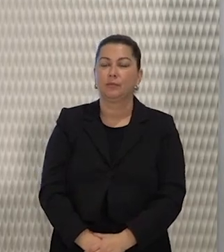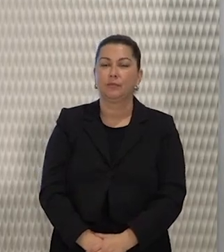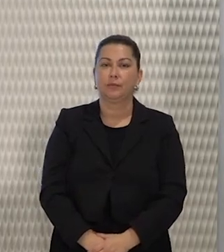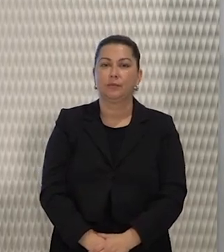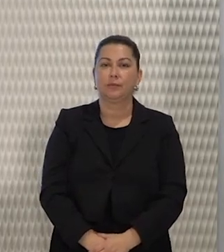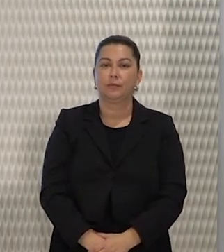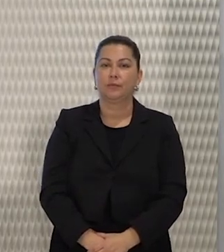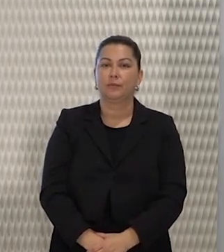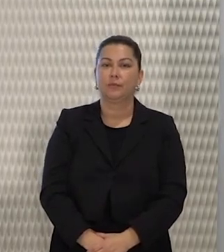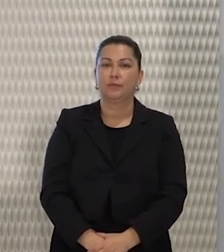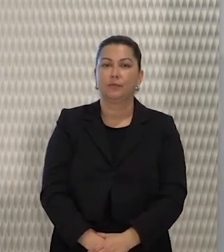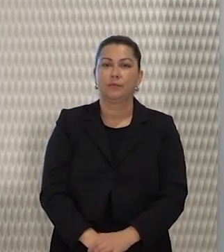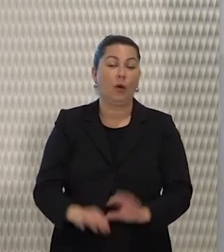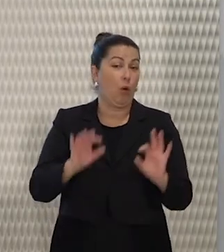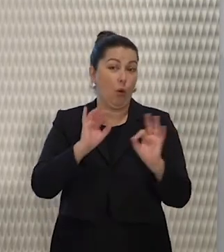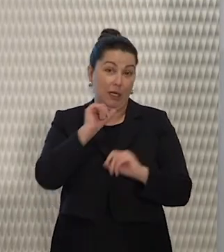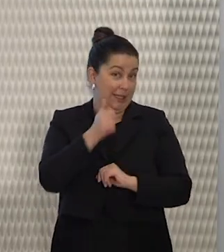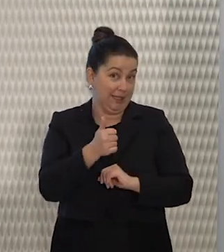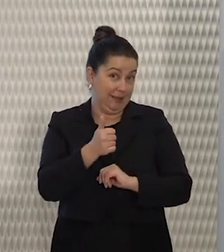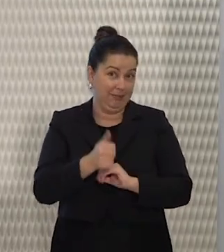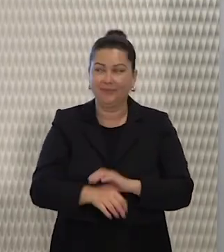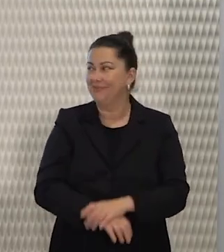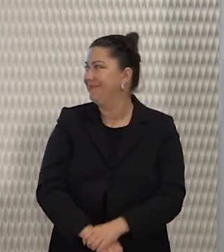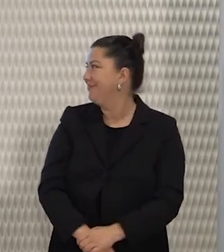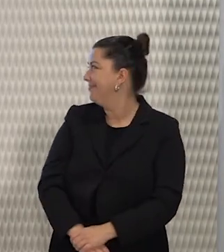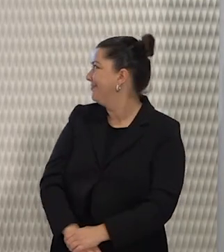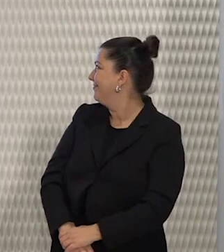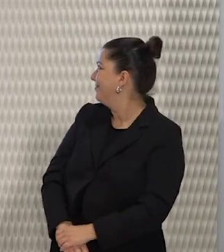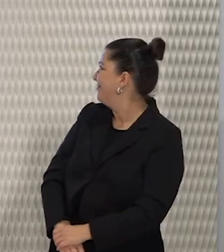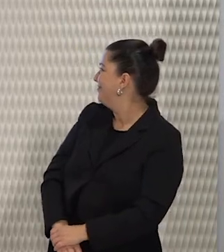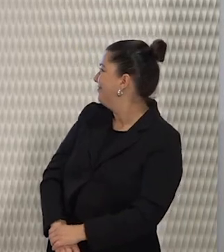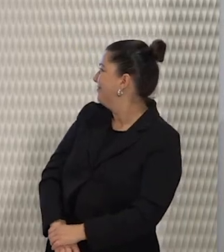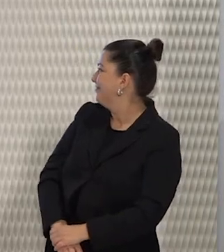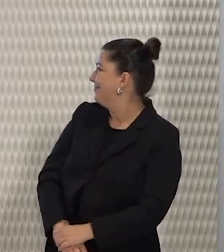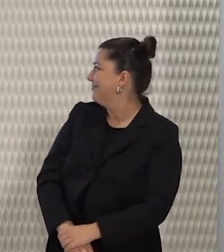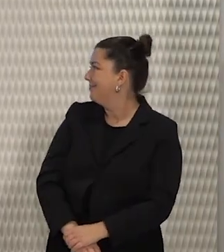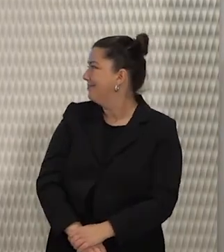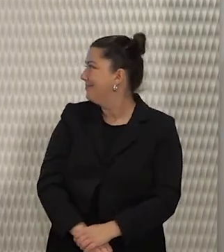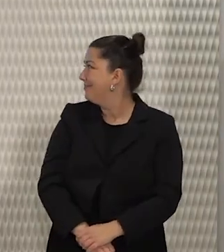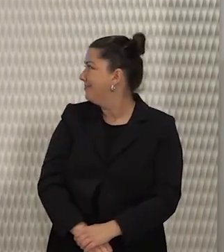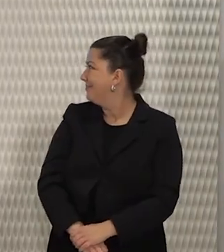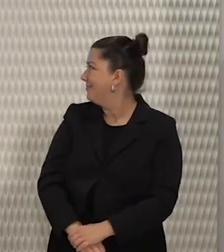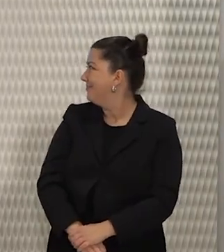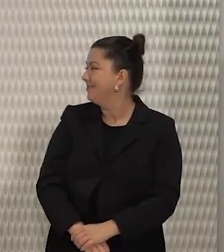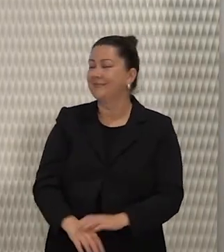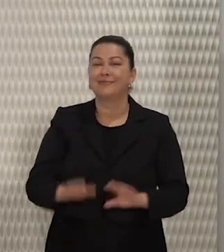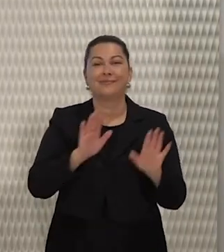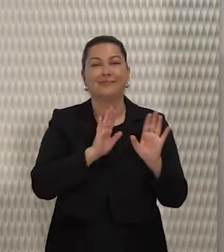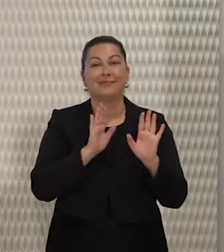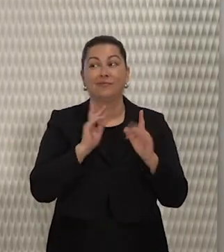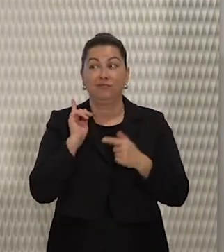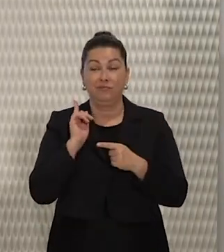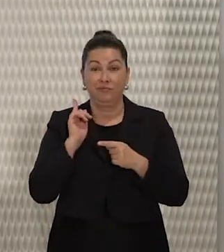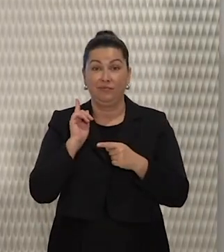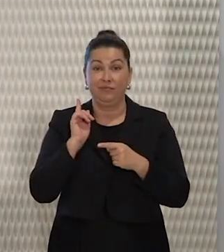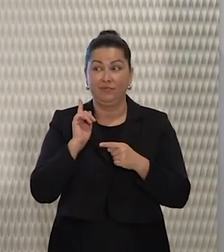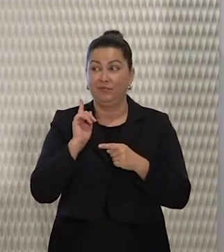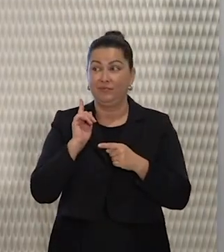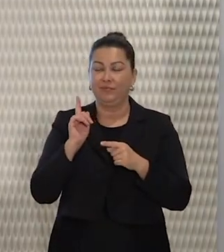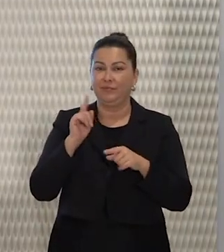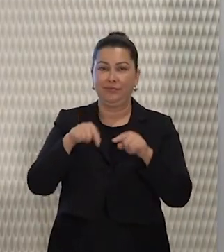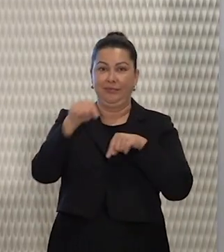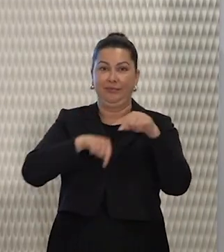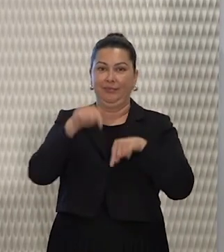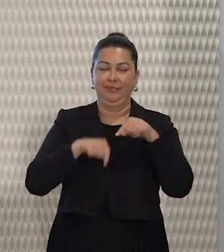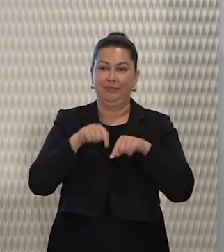Oder auch nicht. My name is Grover. Ja. Ich gehe